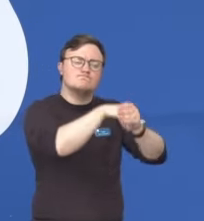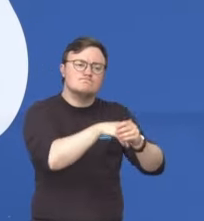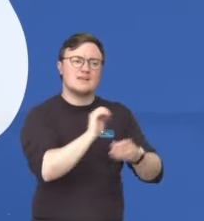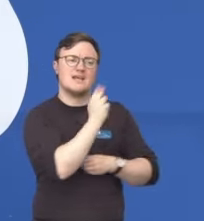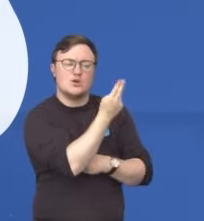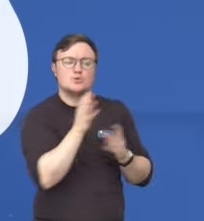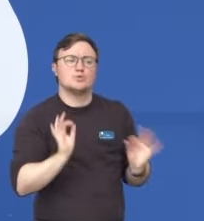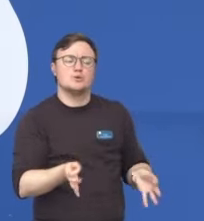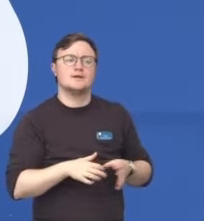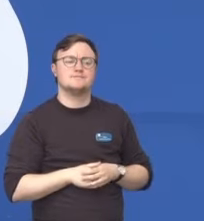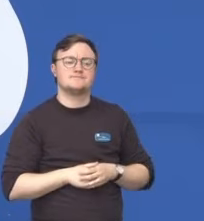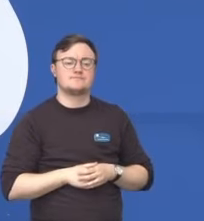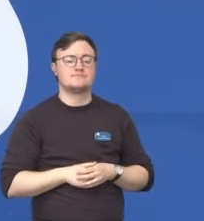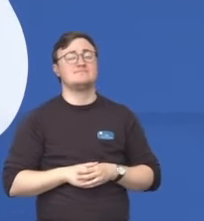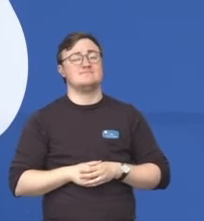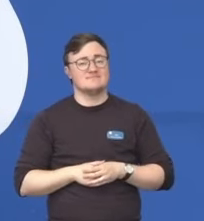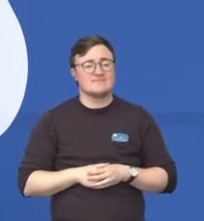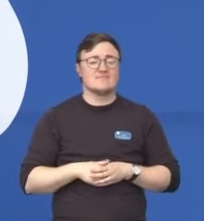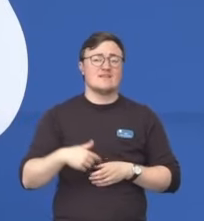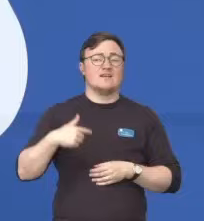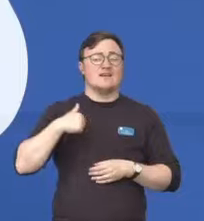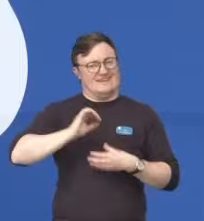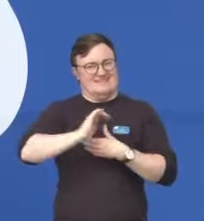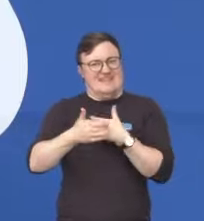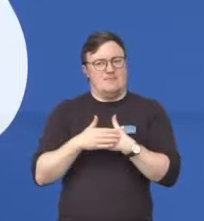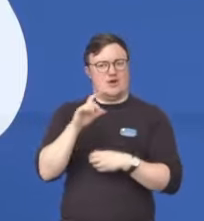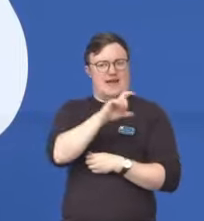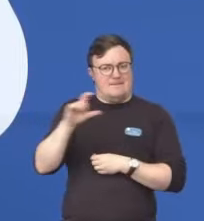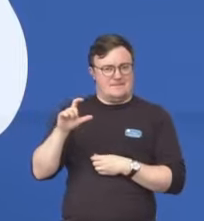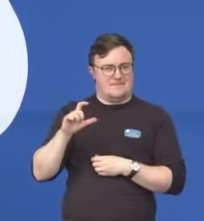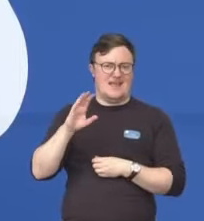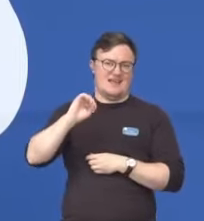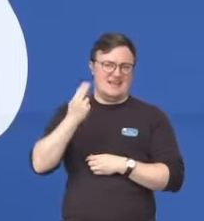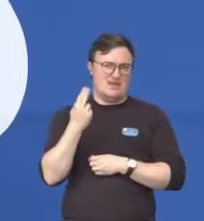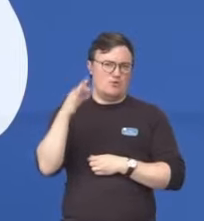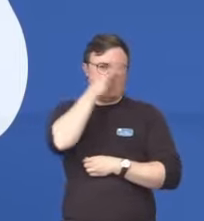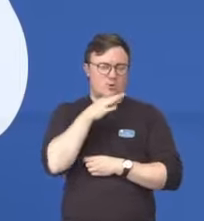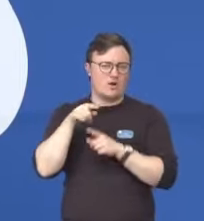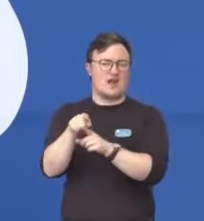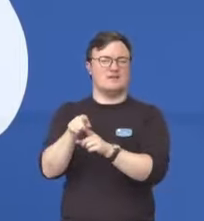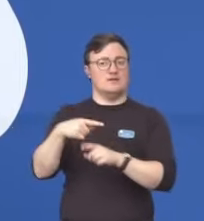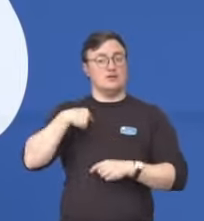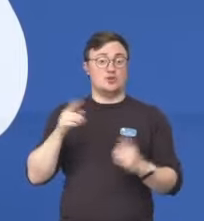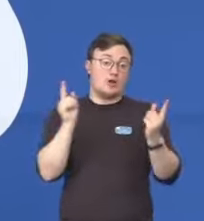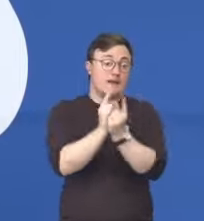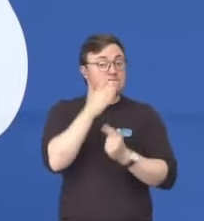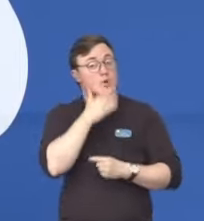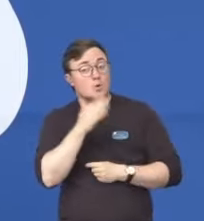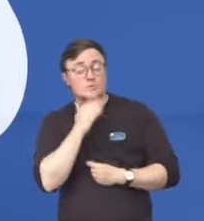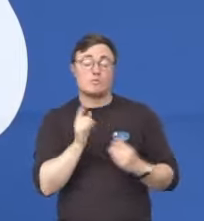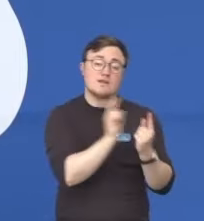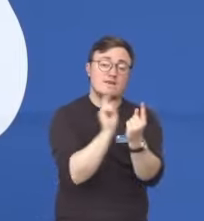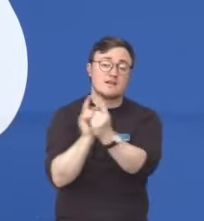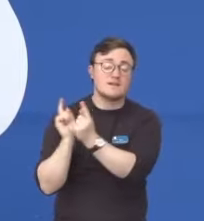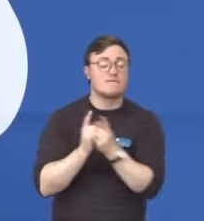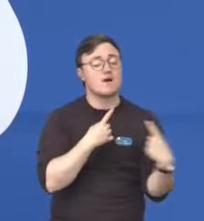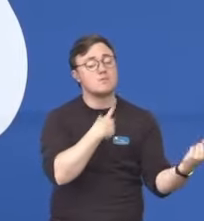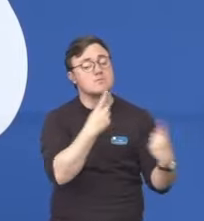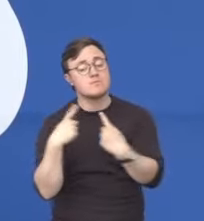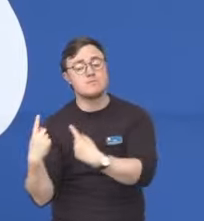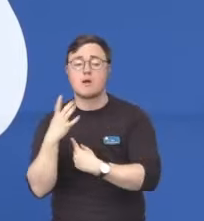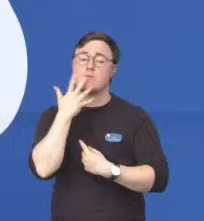i EU-valet? Ja, men för att hålla mig till ämnet och till EU-frågan specifikt, så när jag träffar unga och pratar med dem om